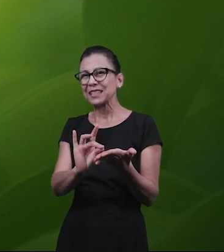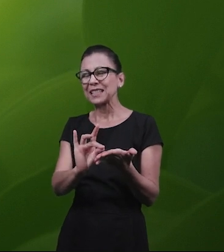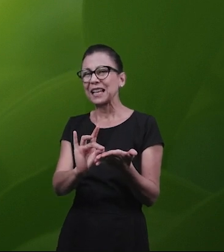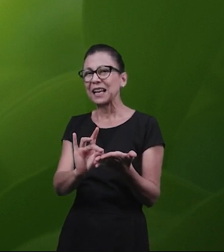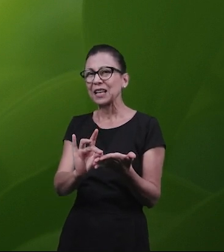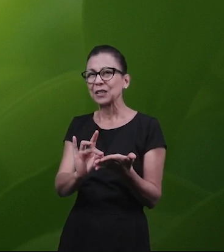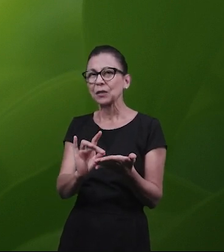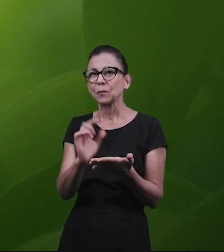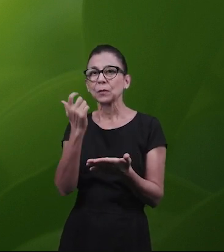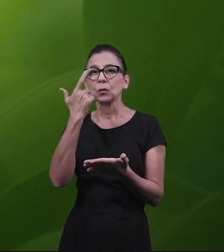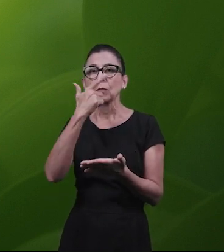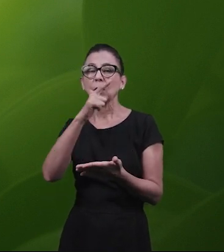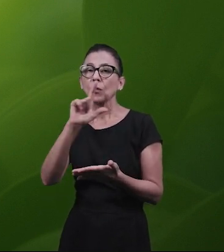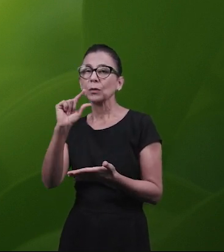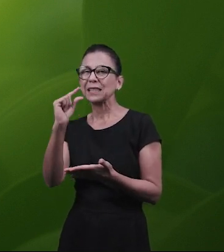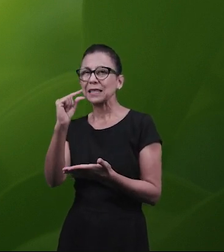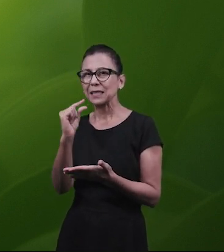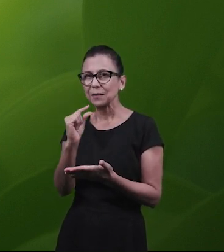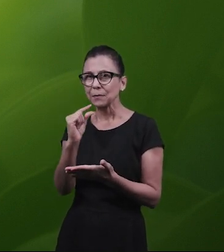les